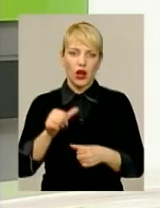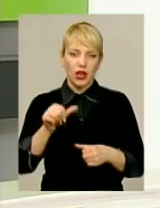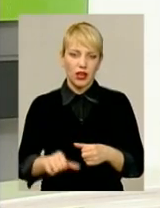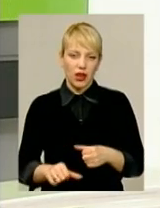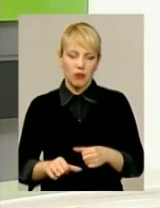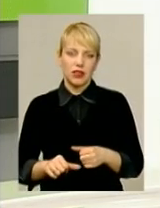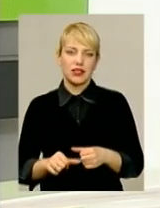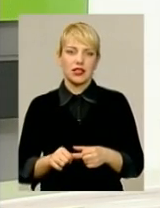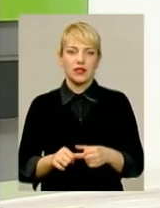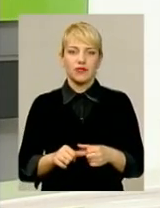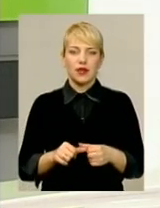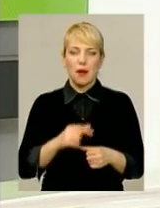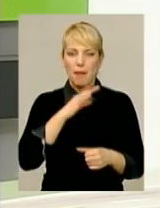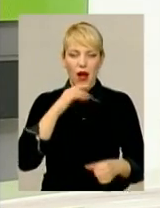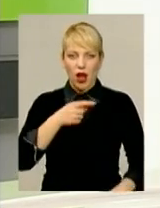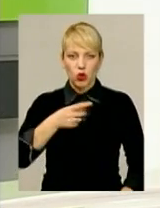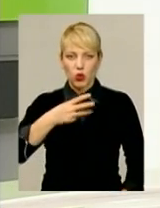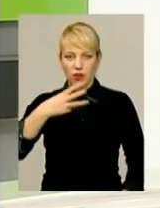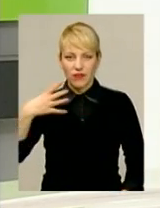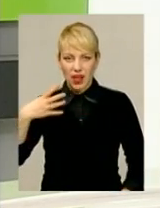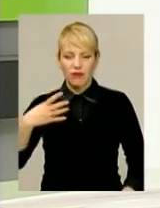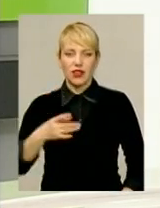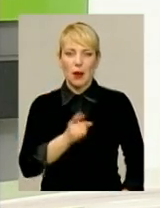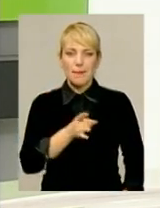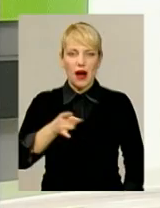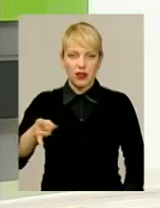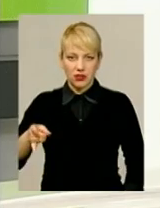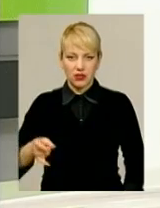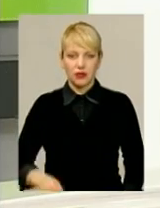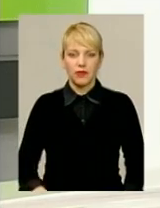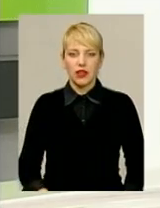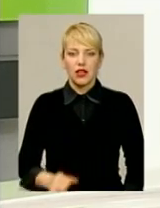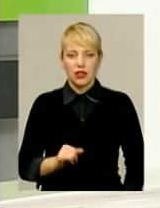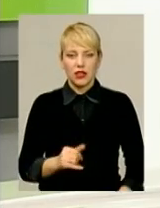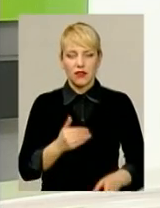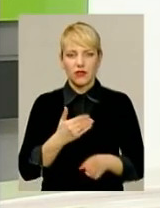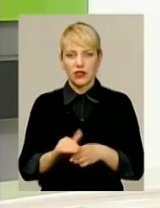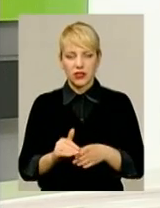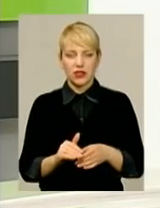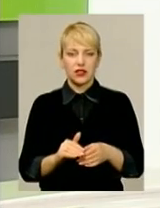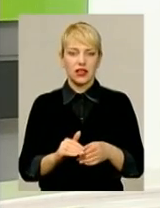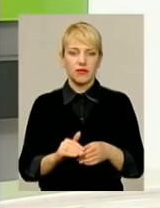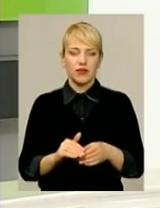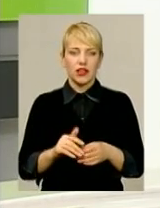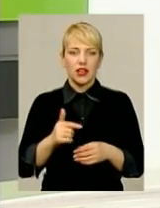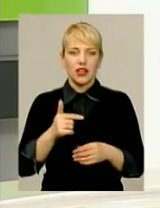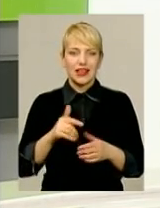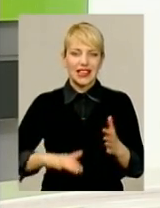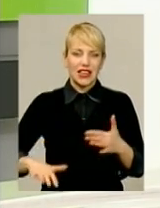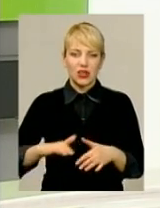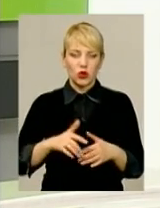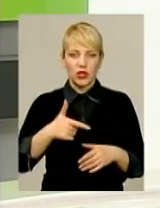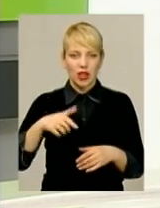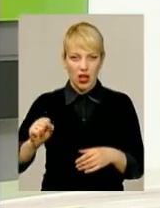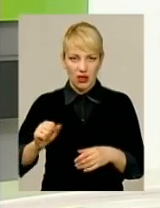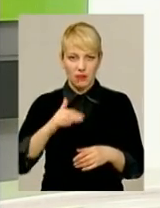багаторівневий паркінг, чи виділити там пару гектар території. Ну, ви ж бачите, пару гектар